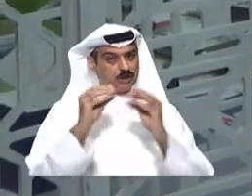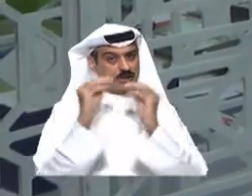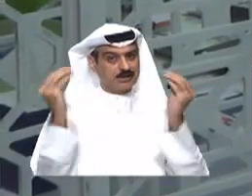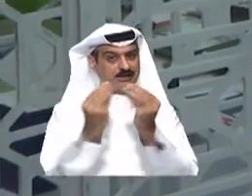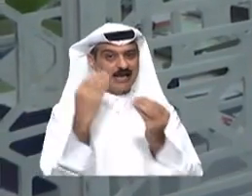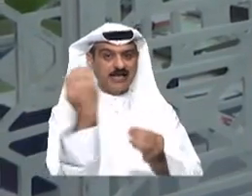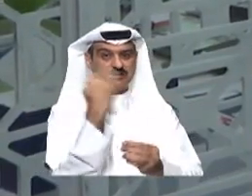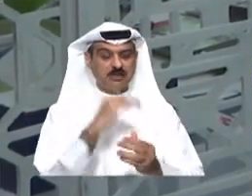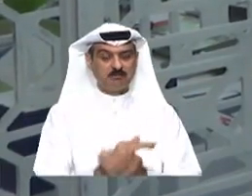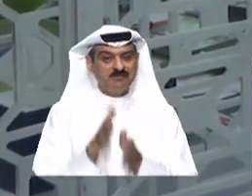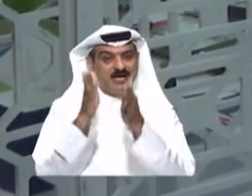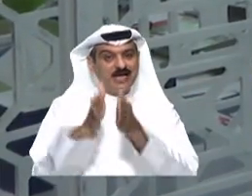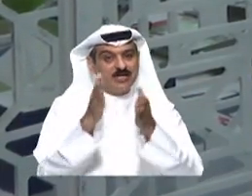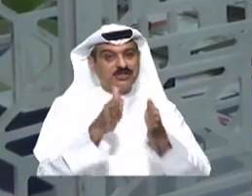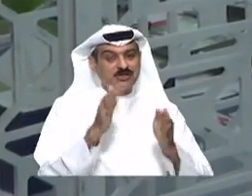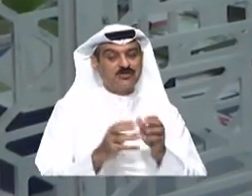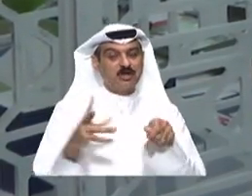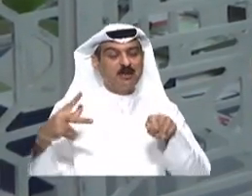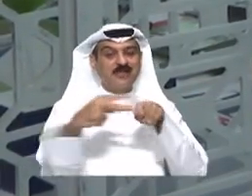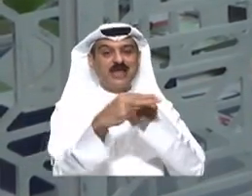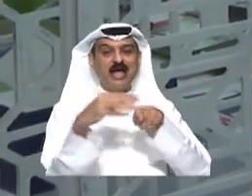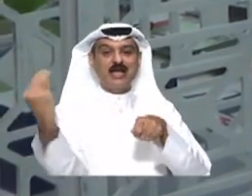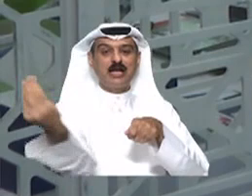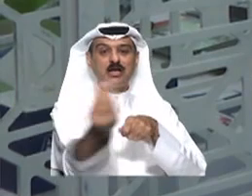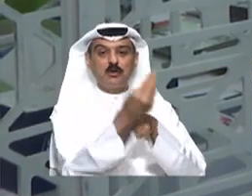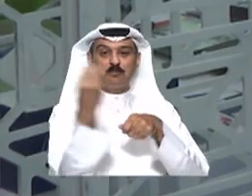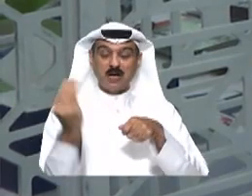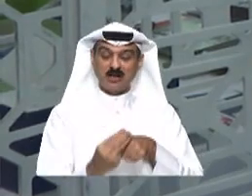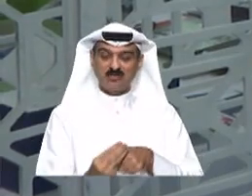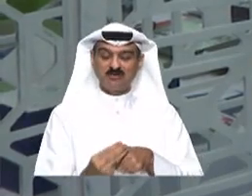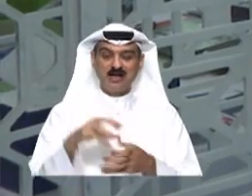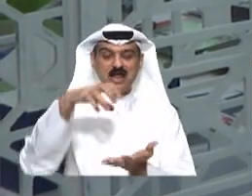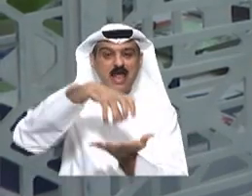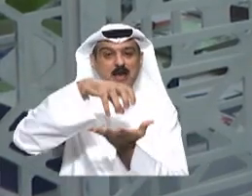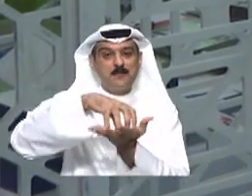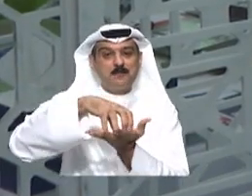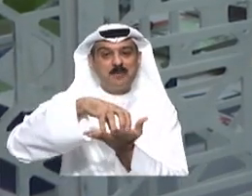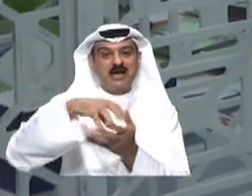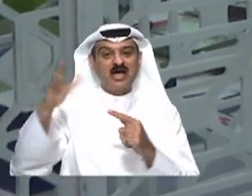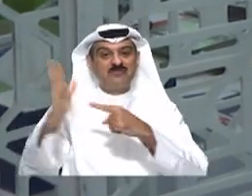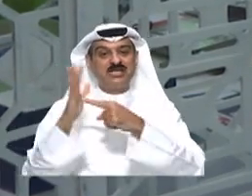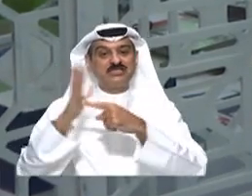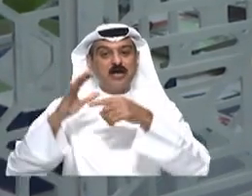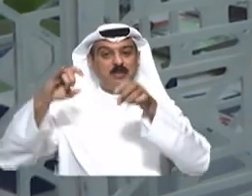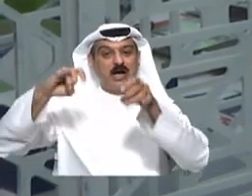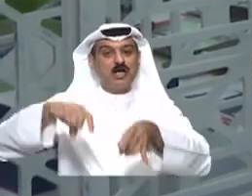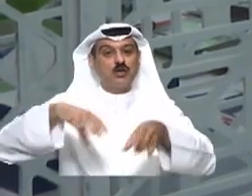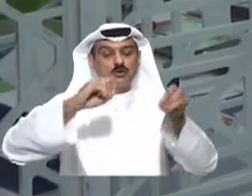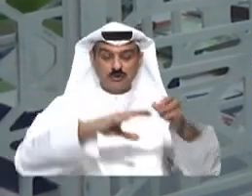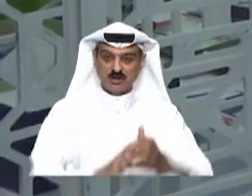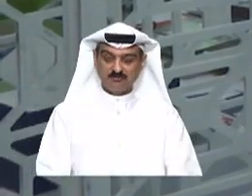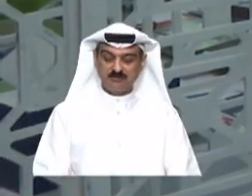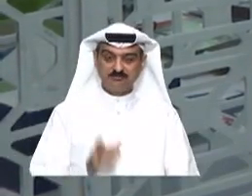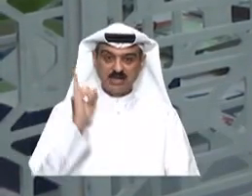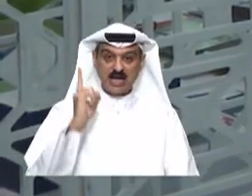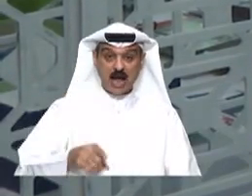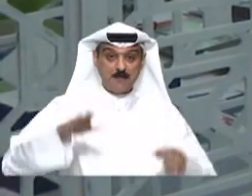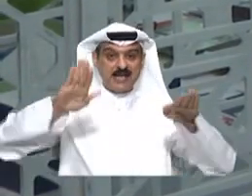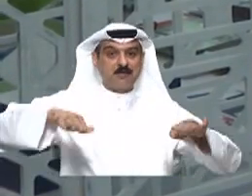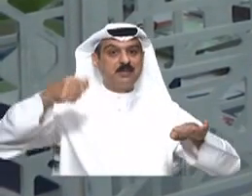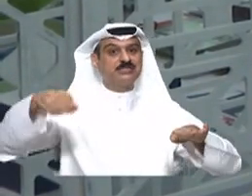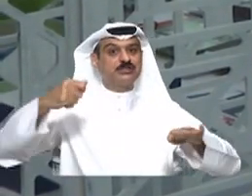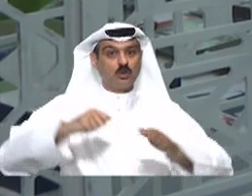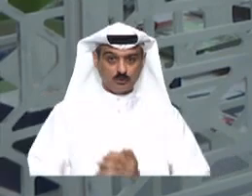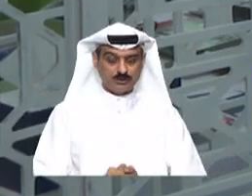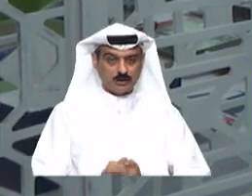تنظيم المعرض الوظيفي اللي تقيم الكلية الأسترالية. احنا اليوم بناء على توجيهات مجلس الوزراء والخطة المائية للدولة